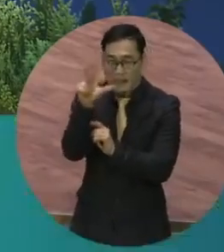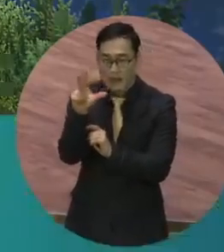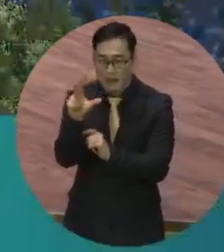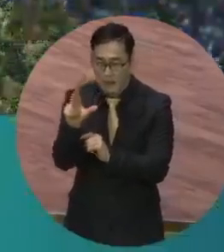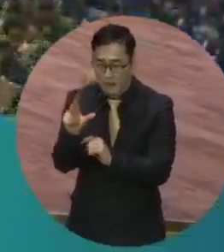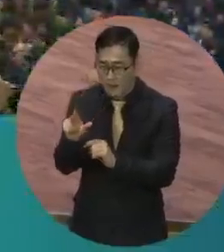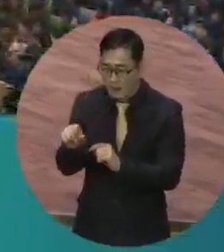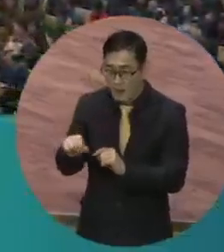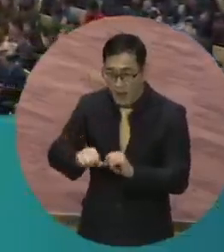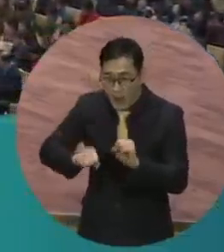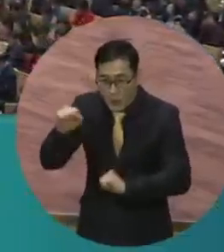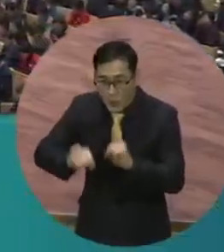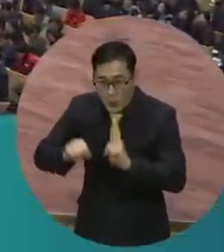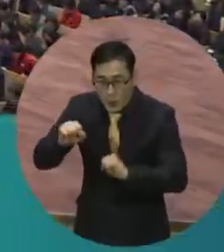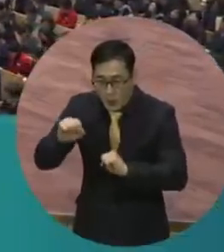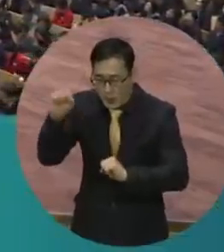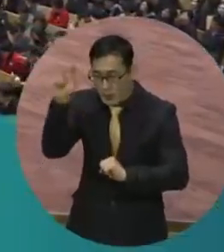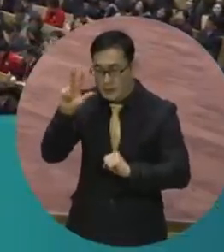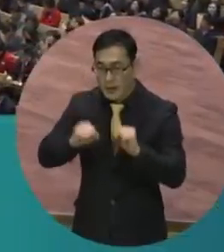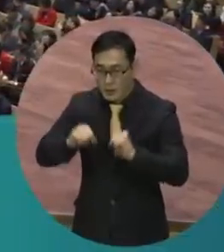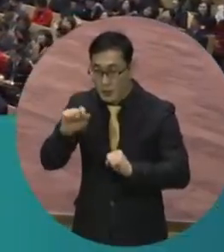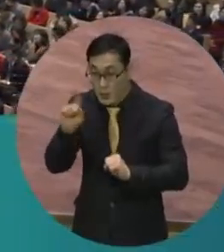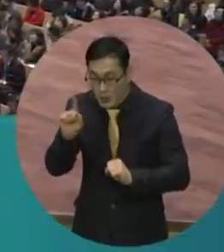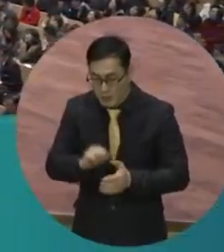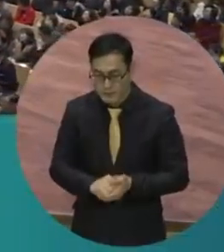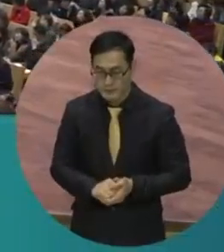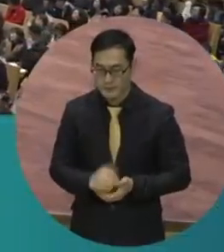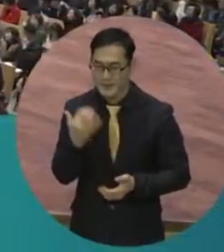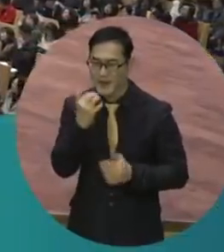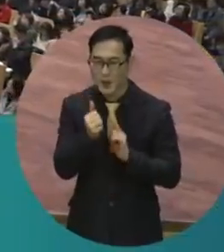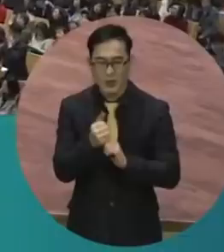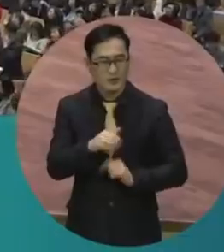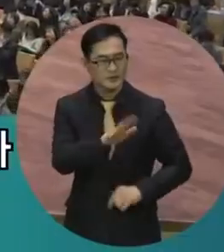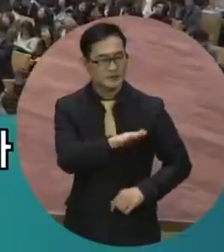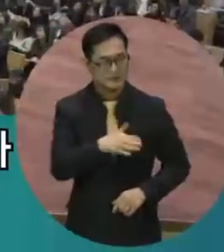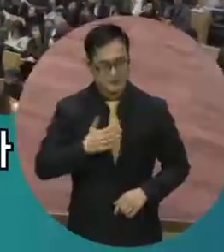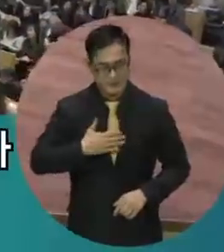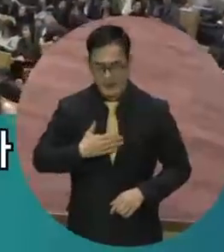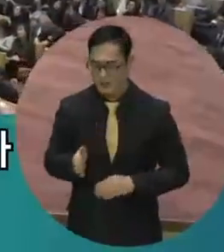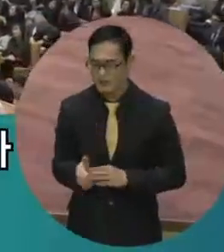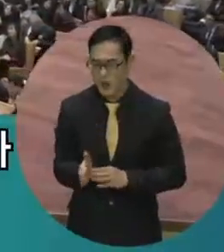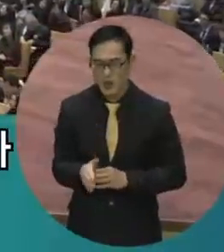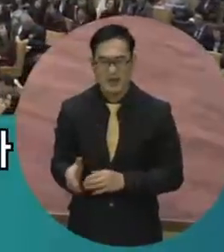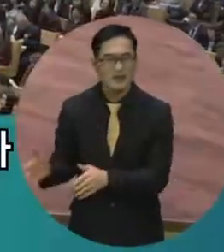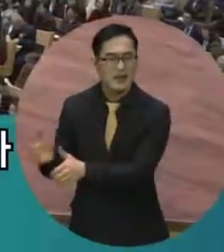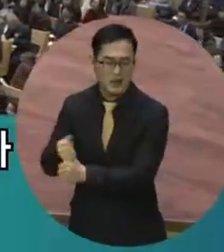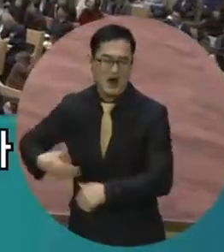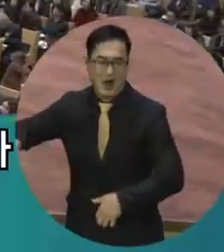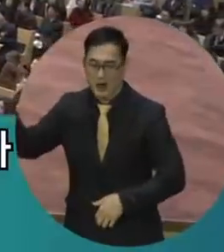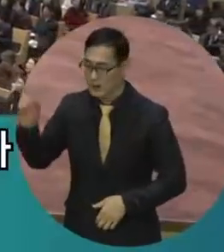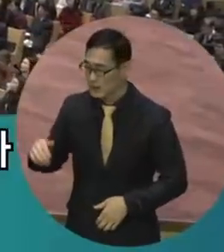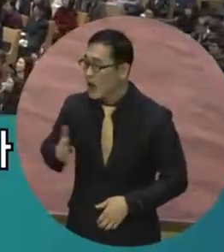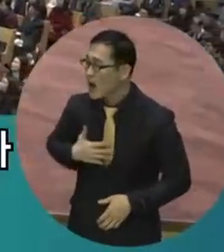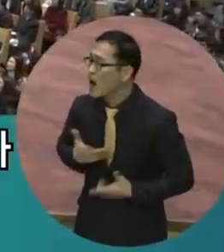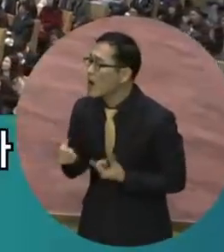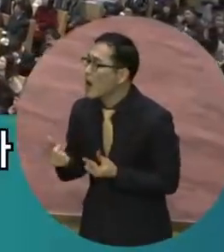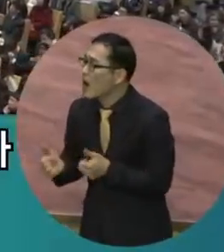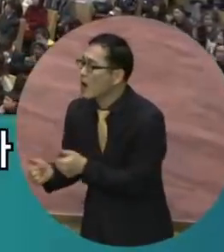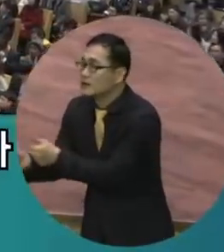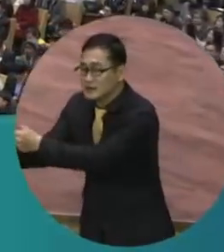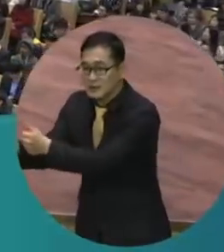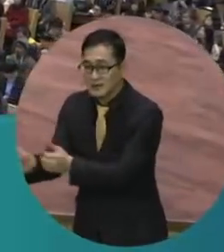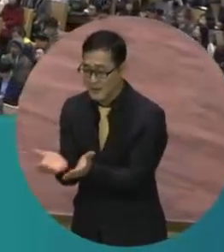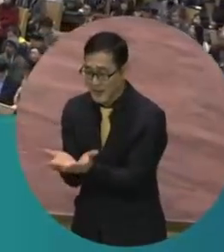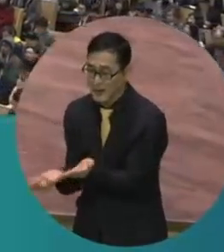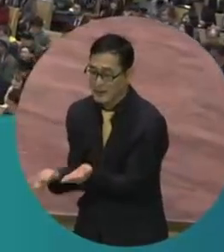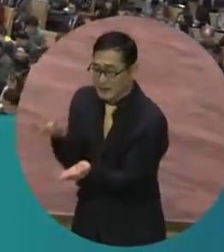3절입니다. 시몬 베드로가 나는 물고기 잡으러 가노라 하니 그들이 우리도 함께 가겠다 하고 나가서 배에